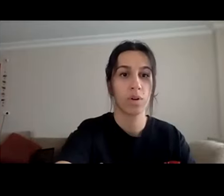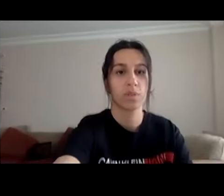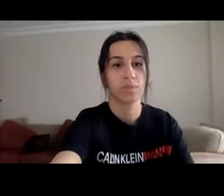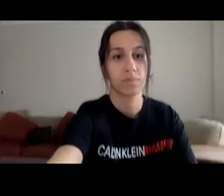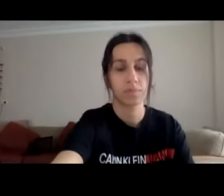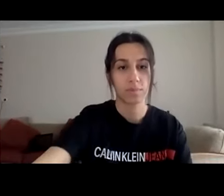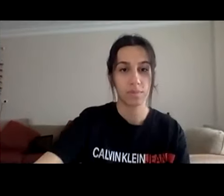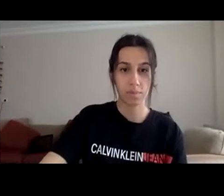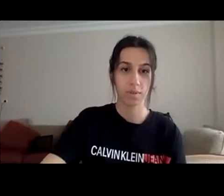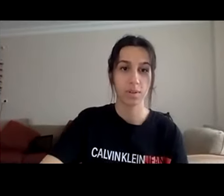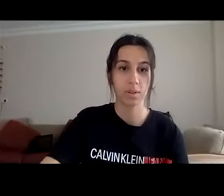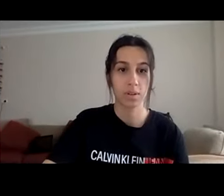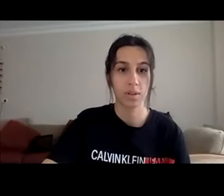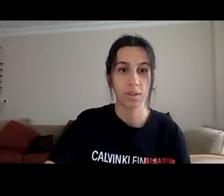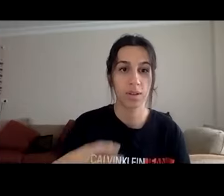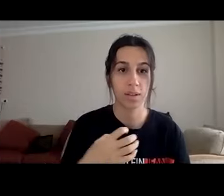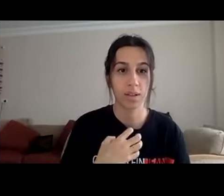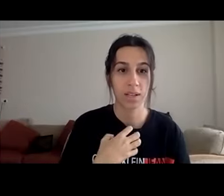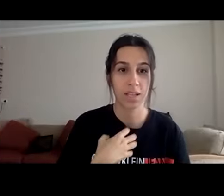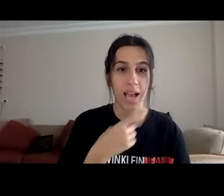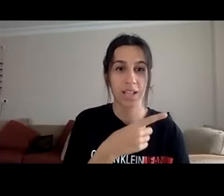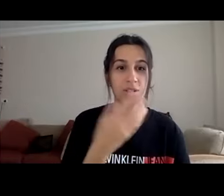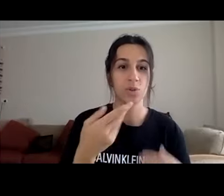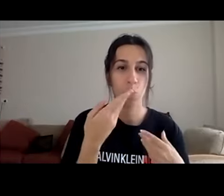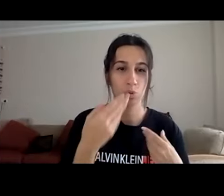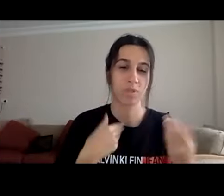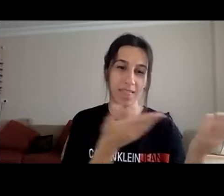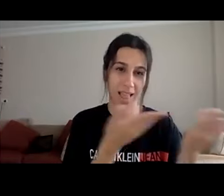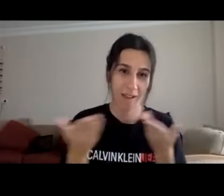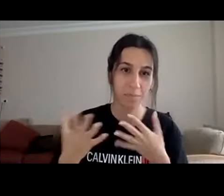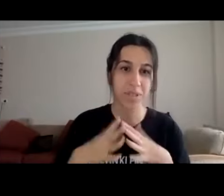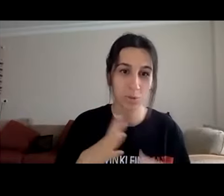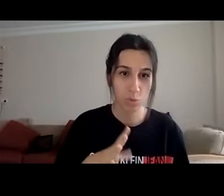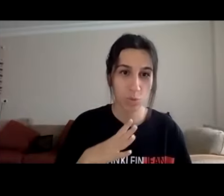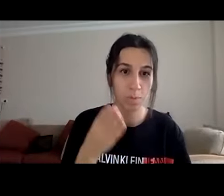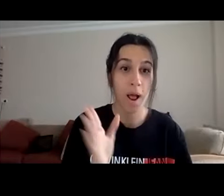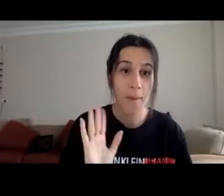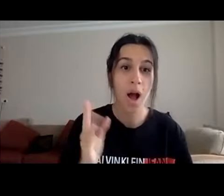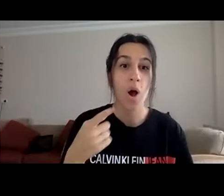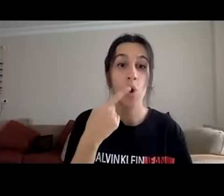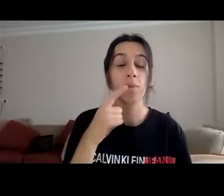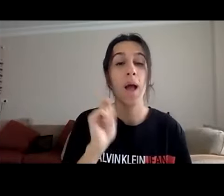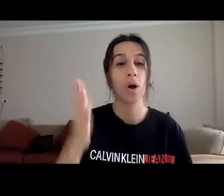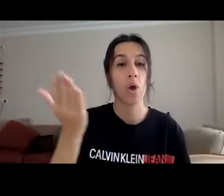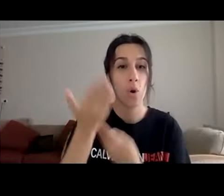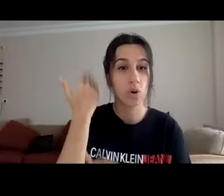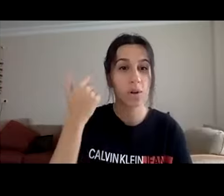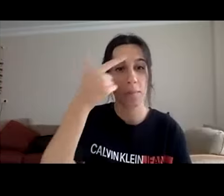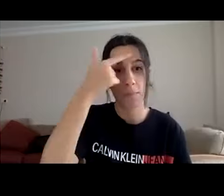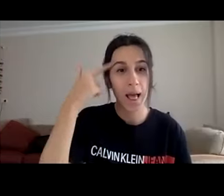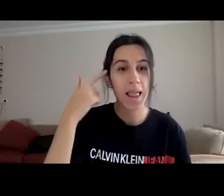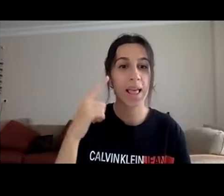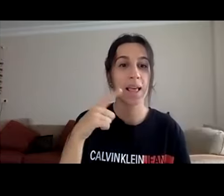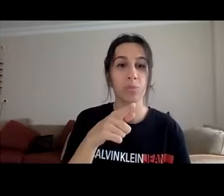kendisini şimdi konuşma yapmak üzere davet etmek istiyorum. Ama konuşmasını yapmadan önce belki bize bu